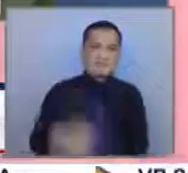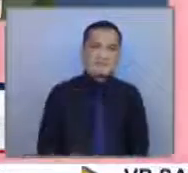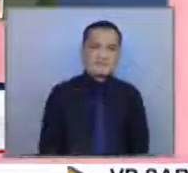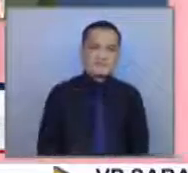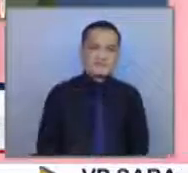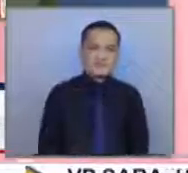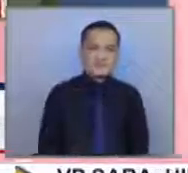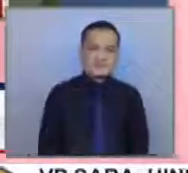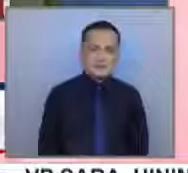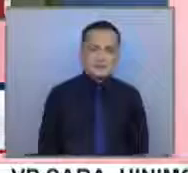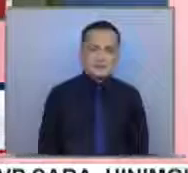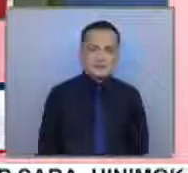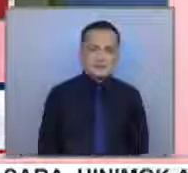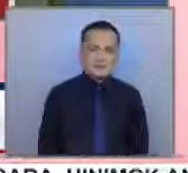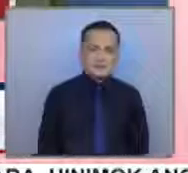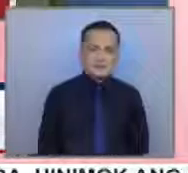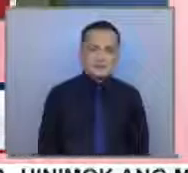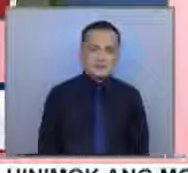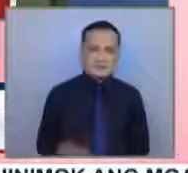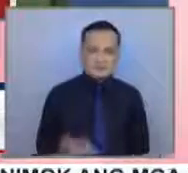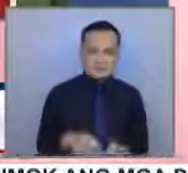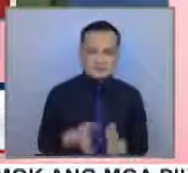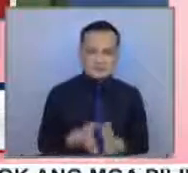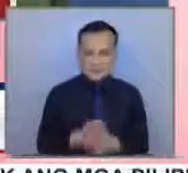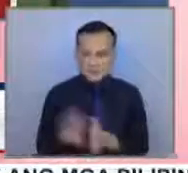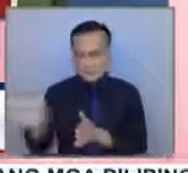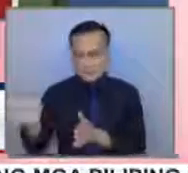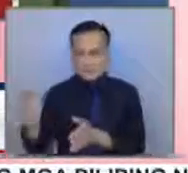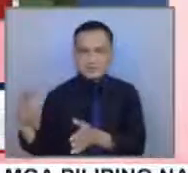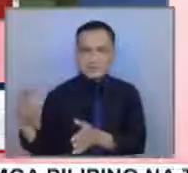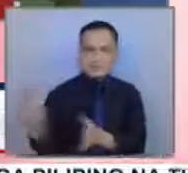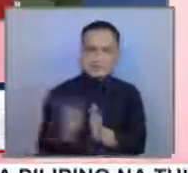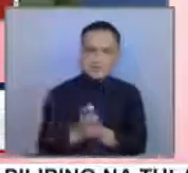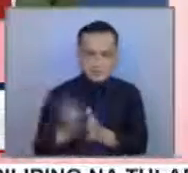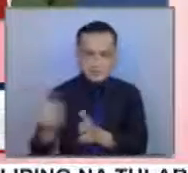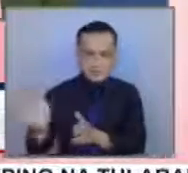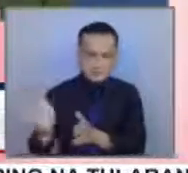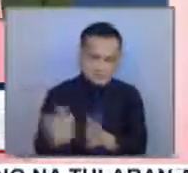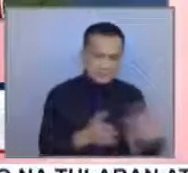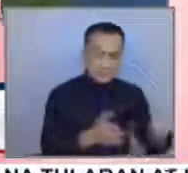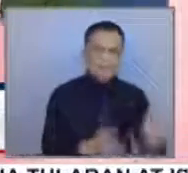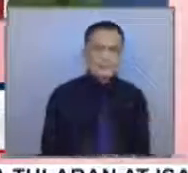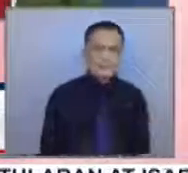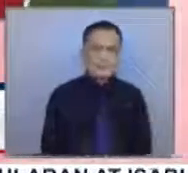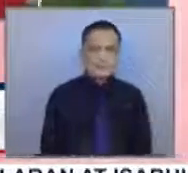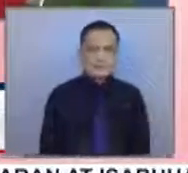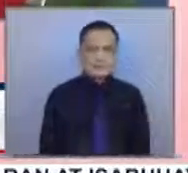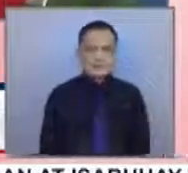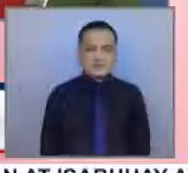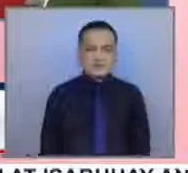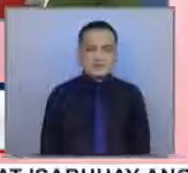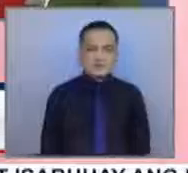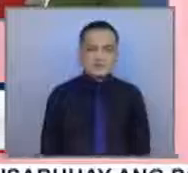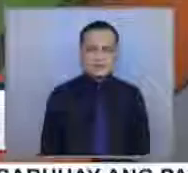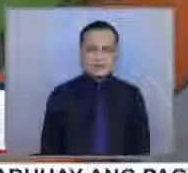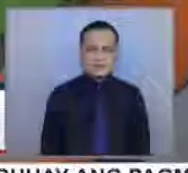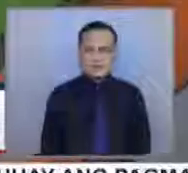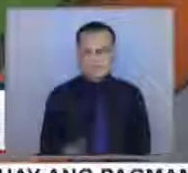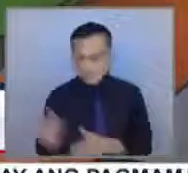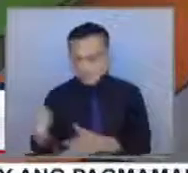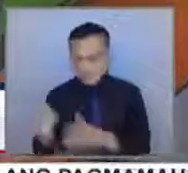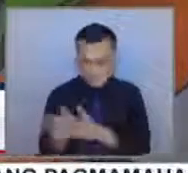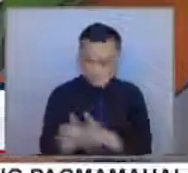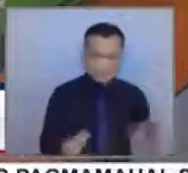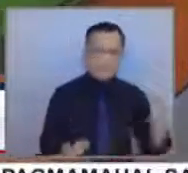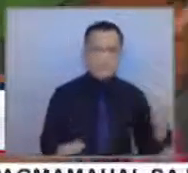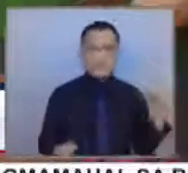kanan. Parang interpretative dancing pala ito. So, balik-uli dito, then sa kaliwa. So, yan. Yan po